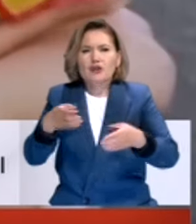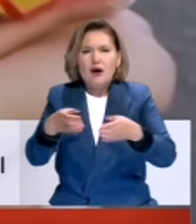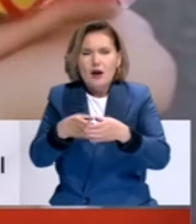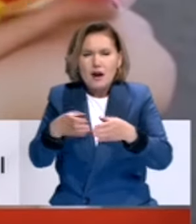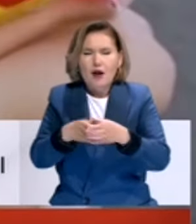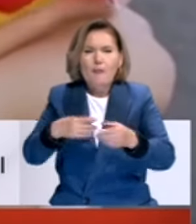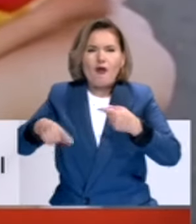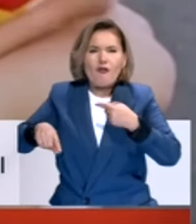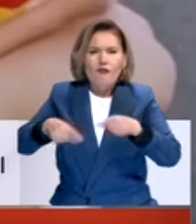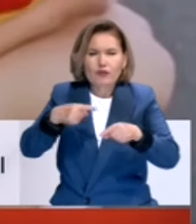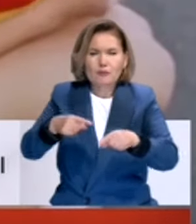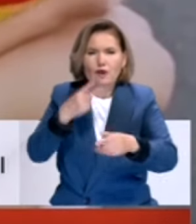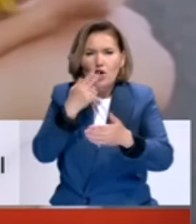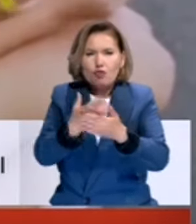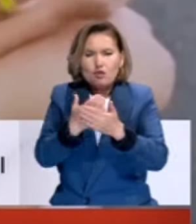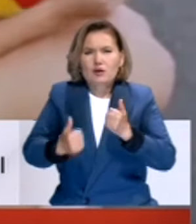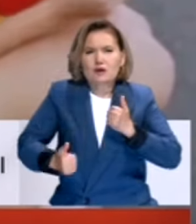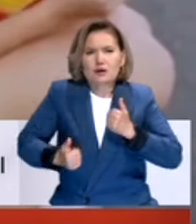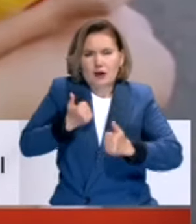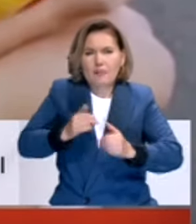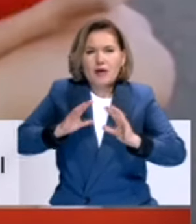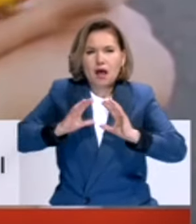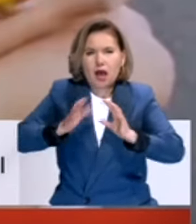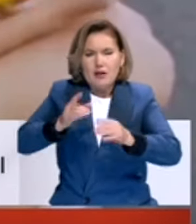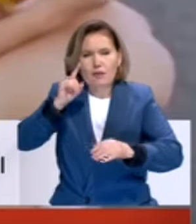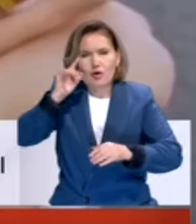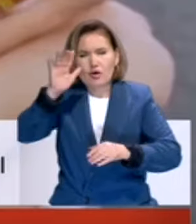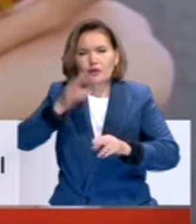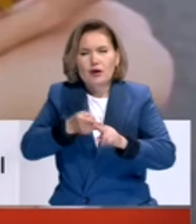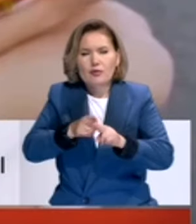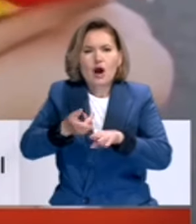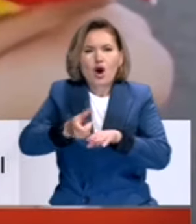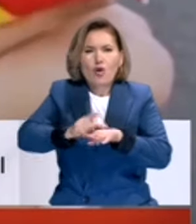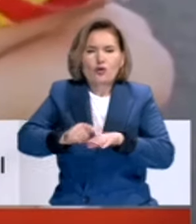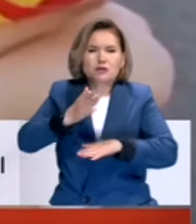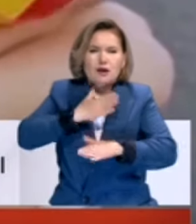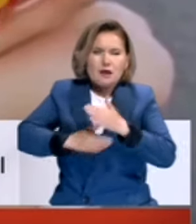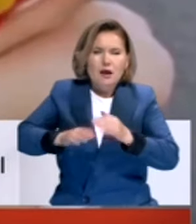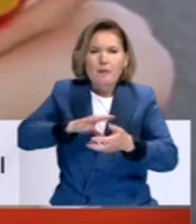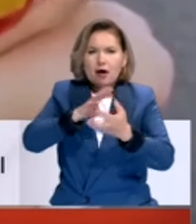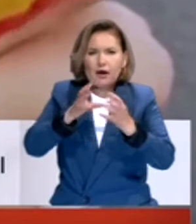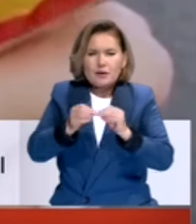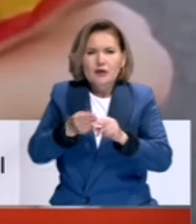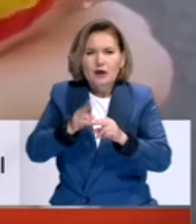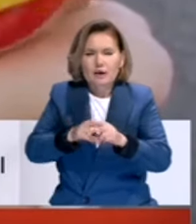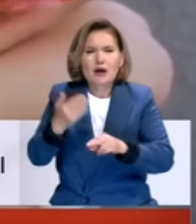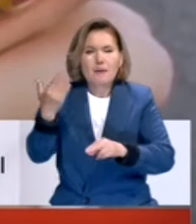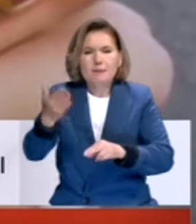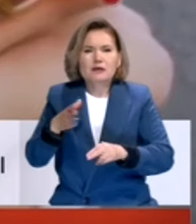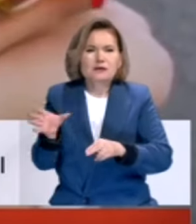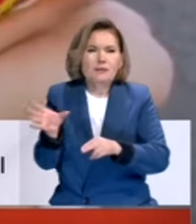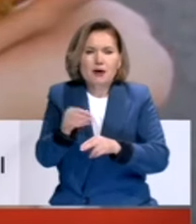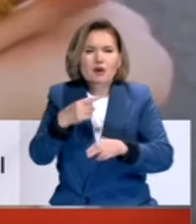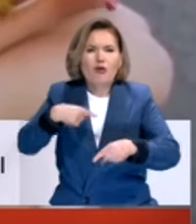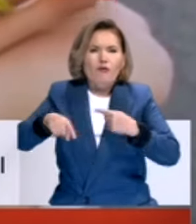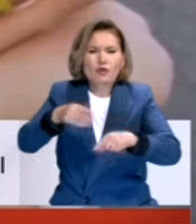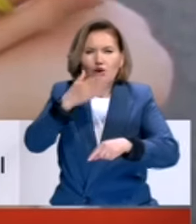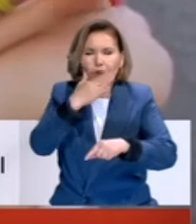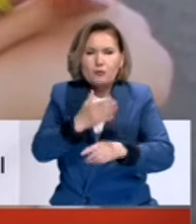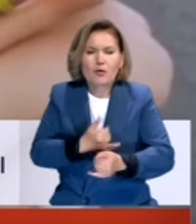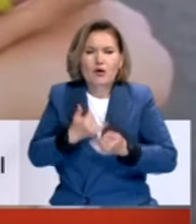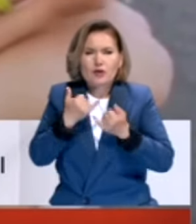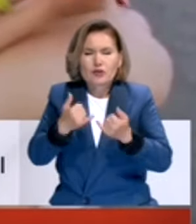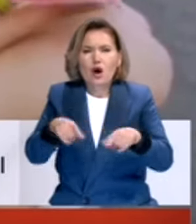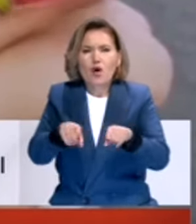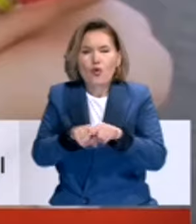көп ұлтты ел екенімізді көрсетіп берді. Бізді бәрі қуантты. Сондықтан оларға өн не түсіне шыққан тегіне қарамастан бірдей қошемет көрсетіліп жатыр.